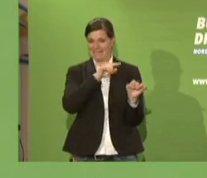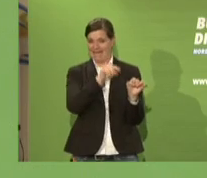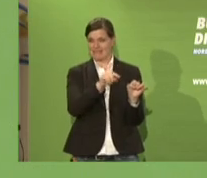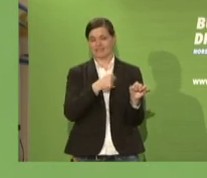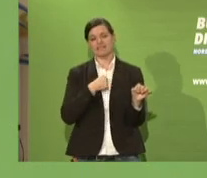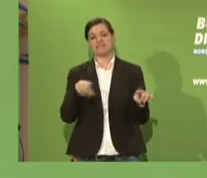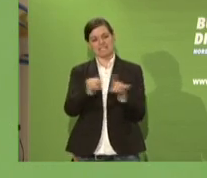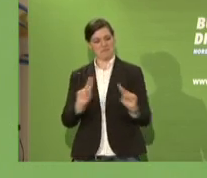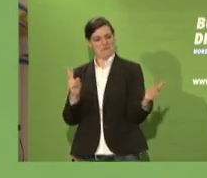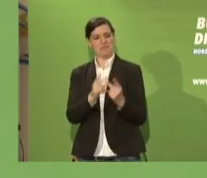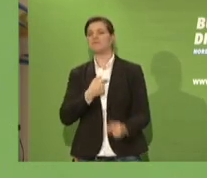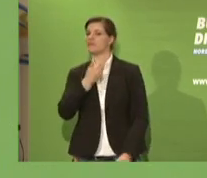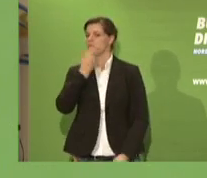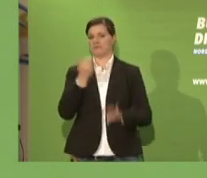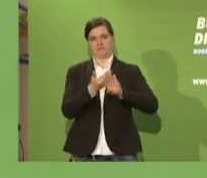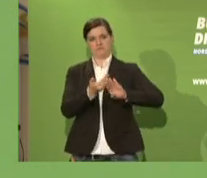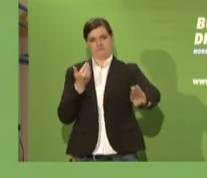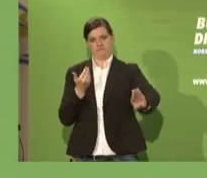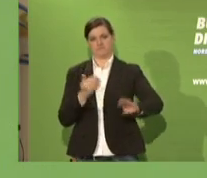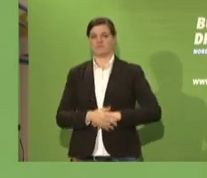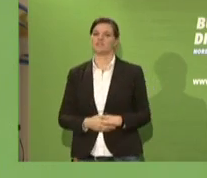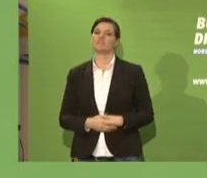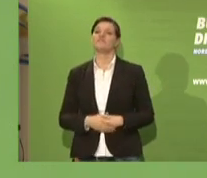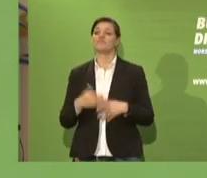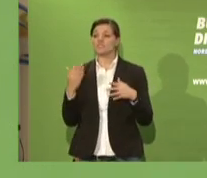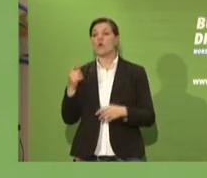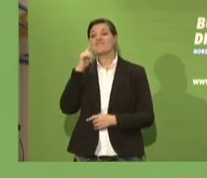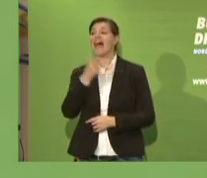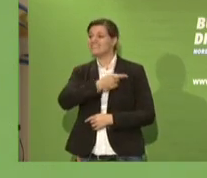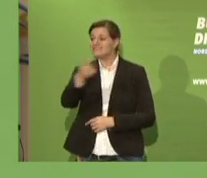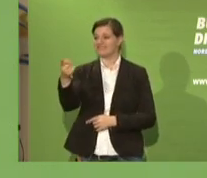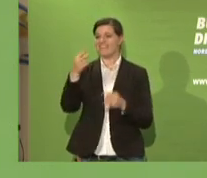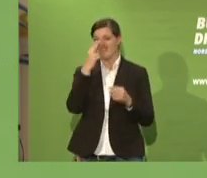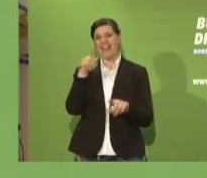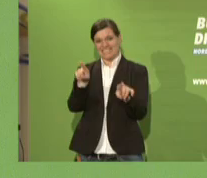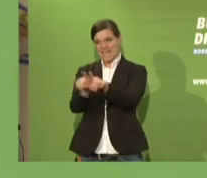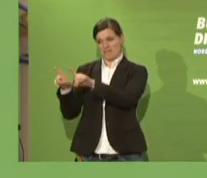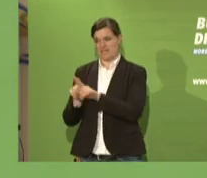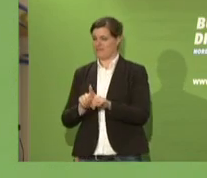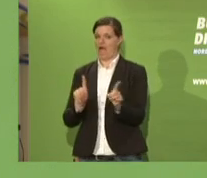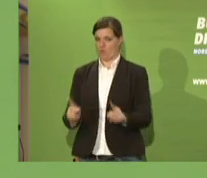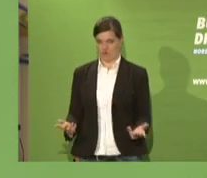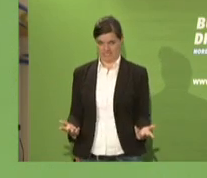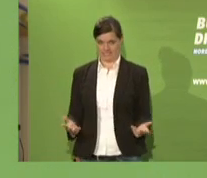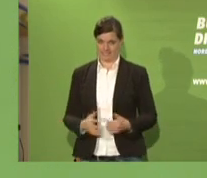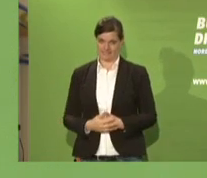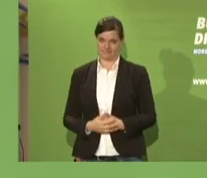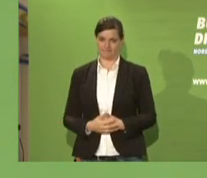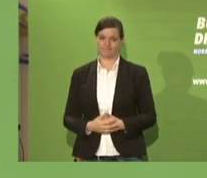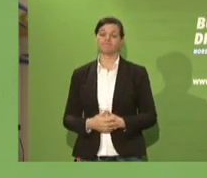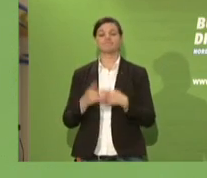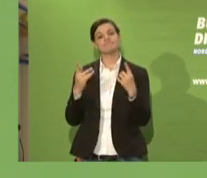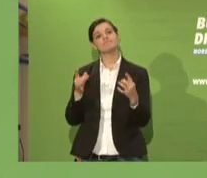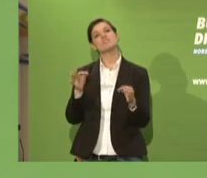werden wir nicht machen und da bin ich ganz zuversichtlich, dass ihr den vor Ort auch nicht macht. Und für uns ist nämlich ebenso auch eins